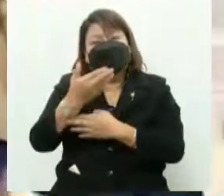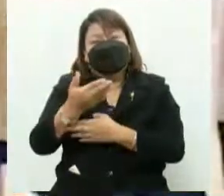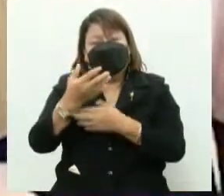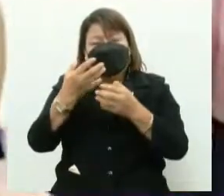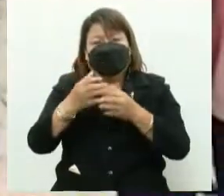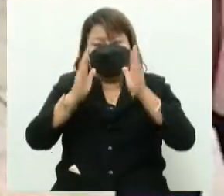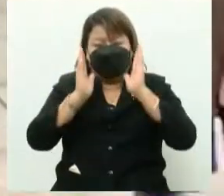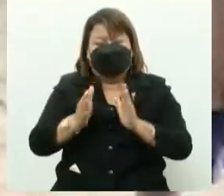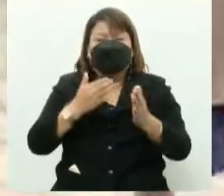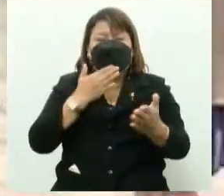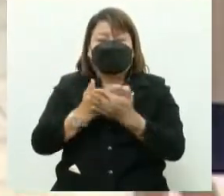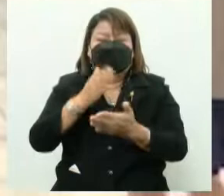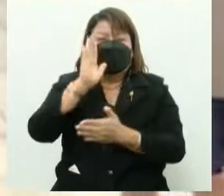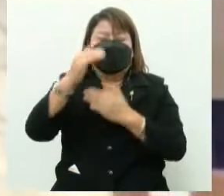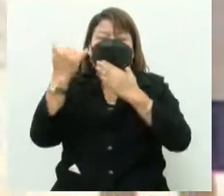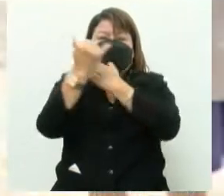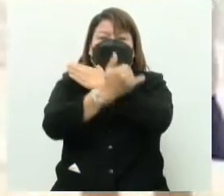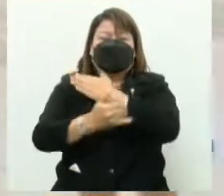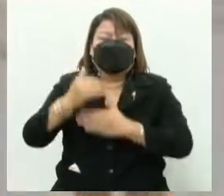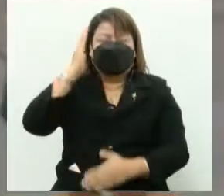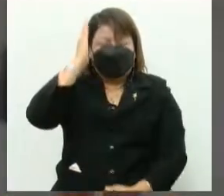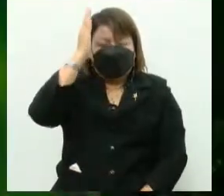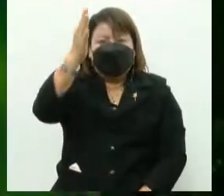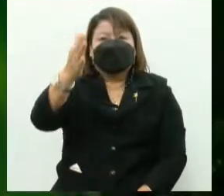องที่ดีของประเทศชาติต่อไป